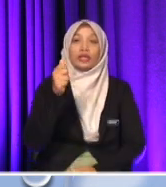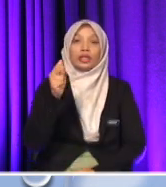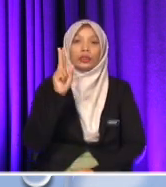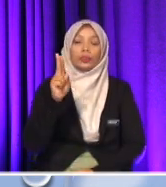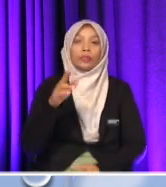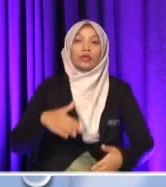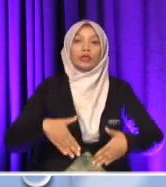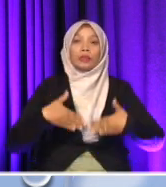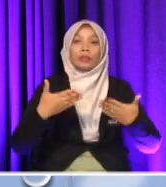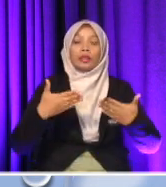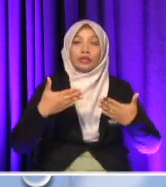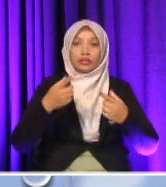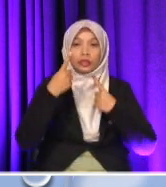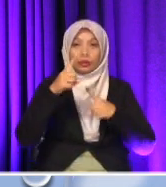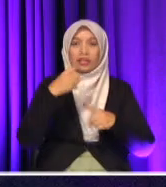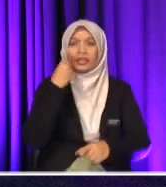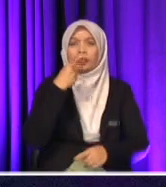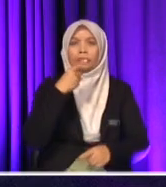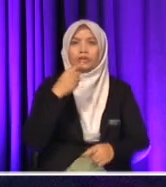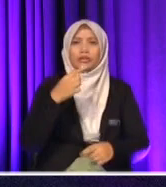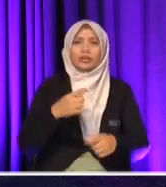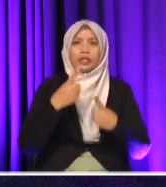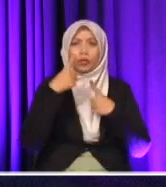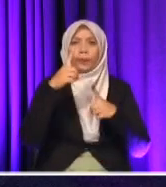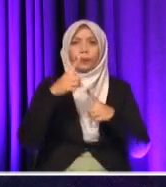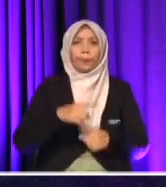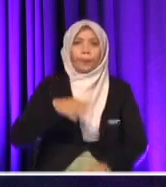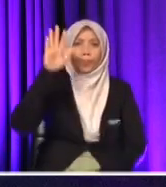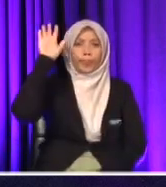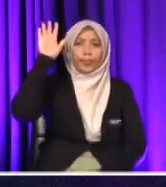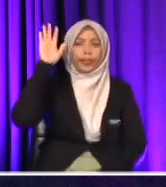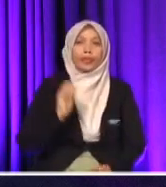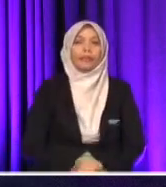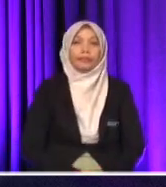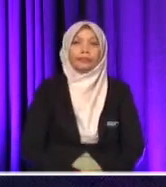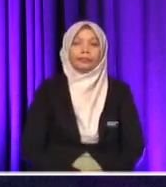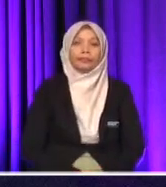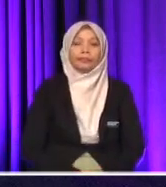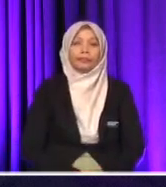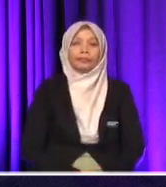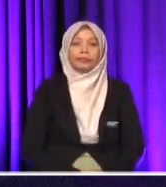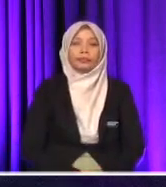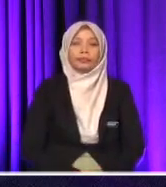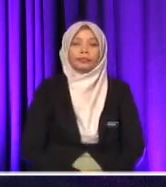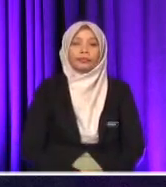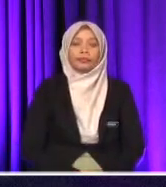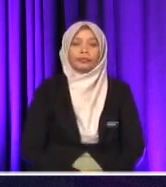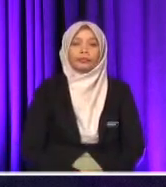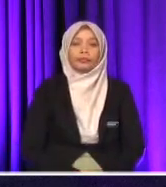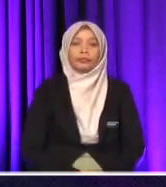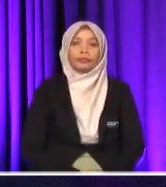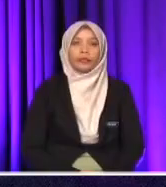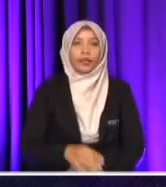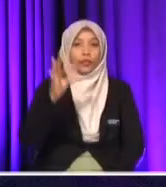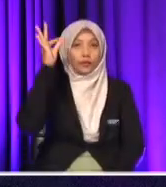so bagaimana nak jawab? Siapa nak jawab ni? Siapa nak jawab? Angkat siapa tangan. Nak jawab? Angkat tangan. Siapa nak jawab? Okey. Baik.